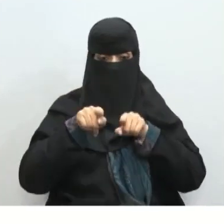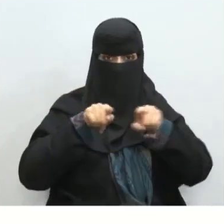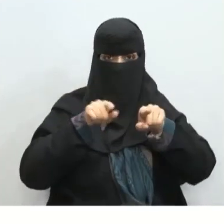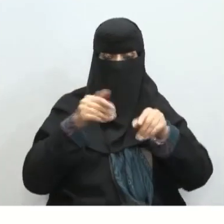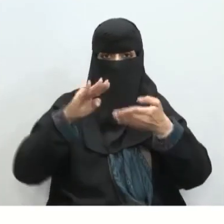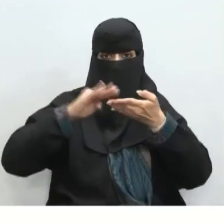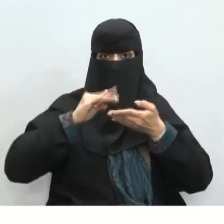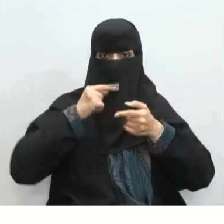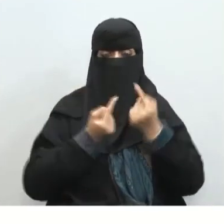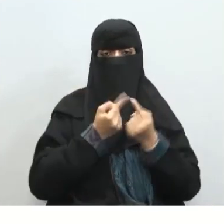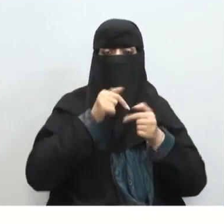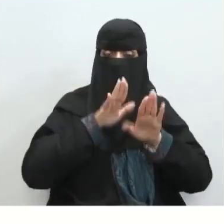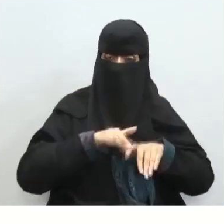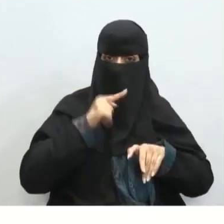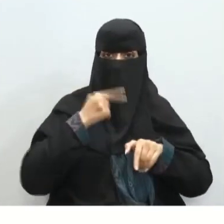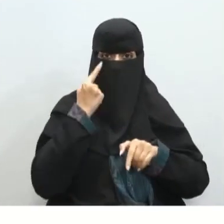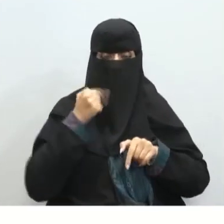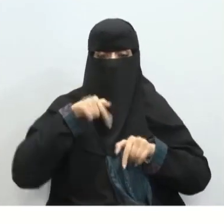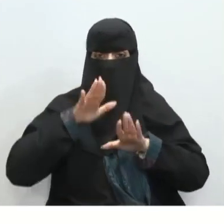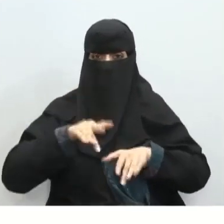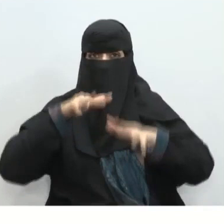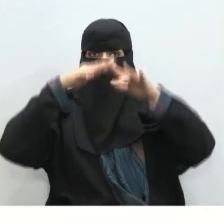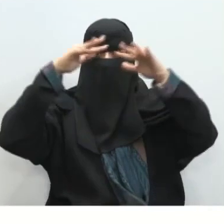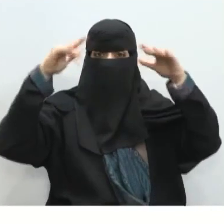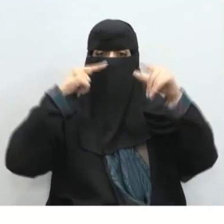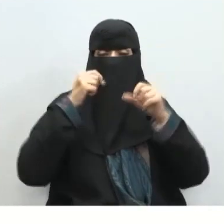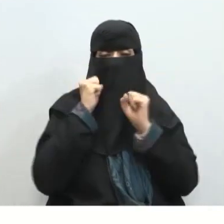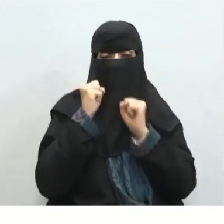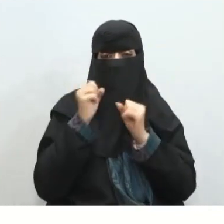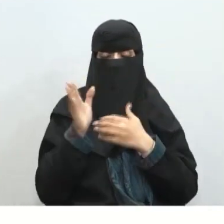يساعدان النبات على البقاء والعيش في الظروف المناخيه